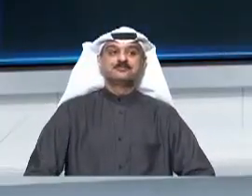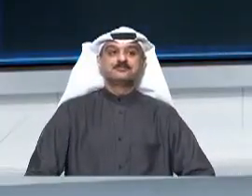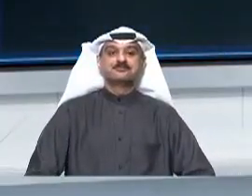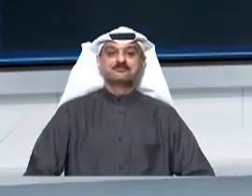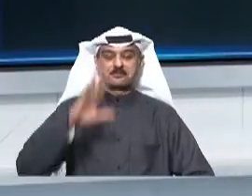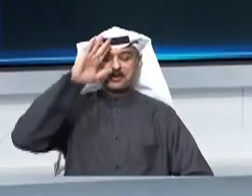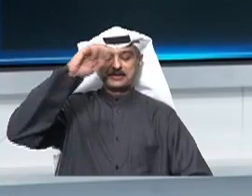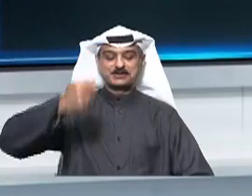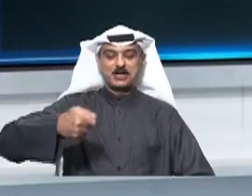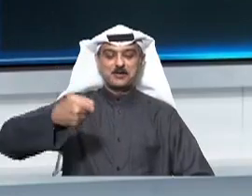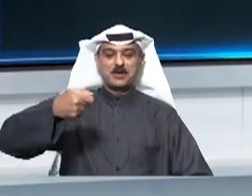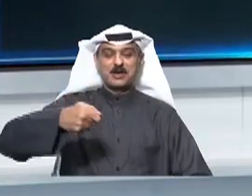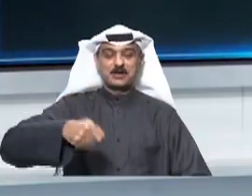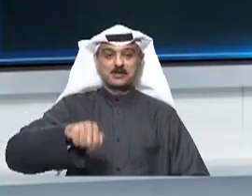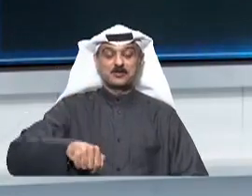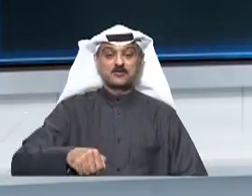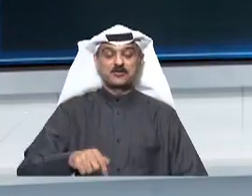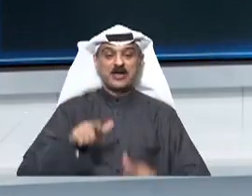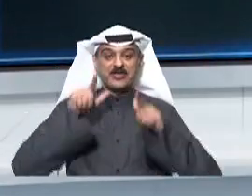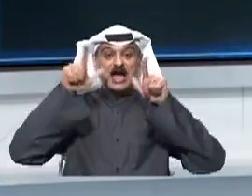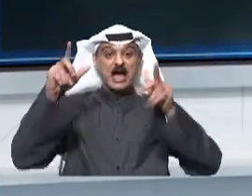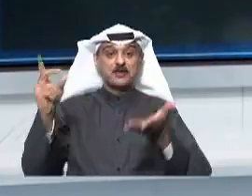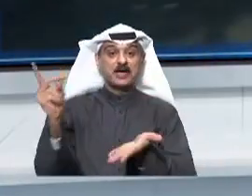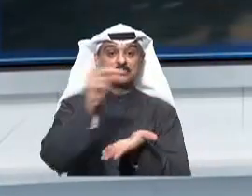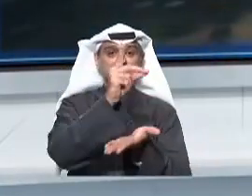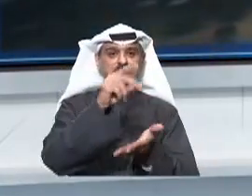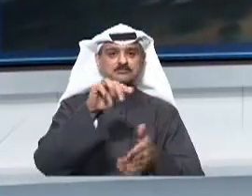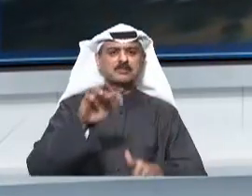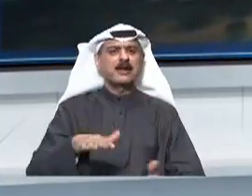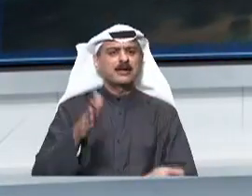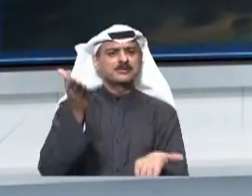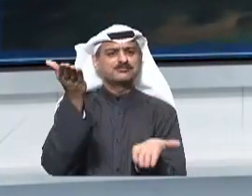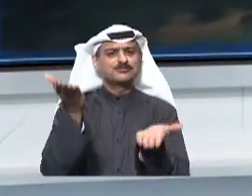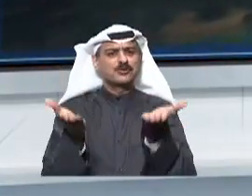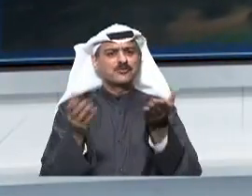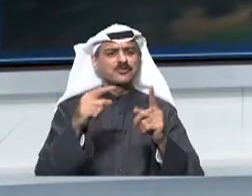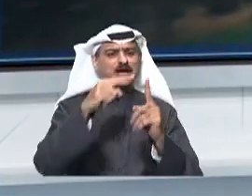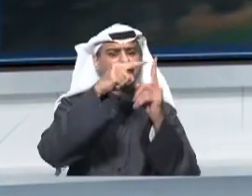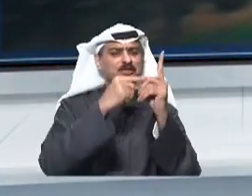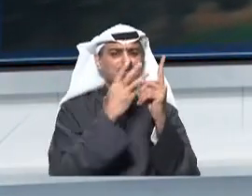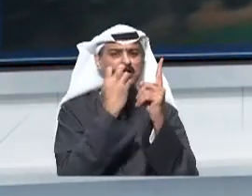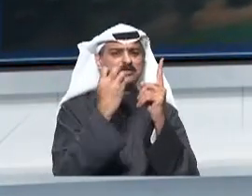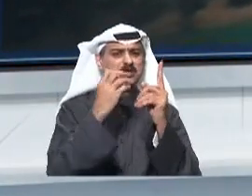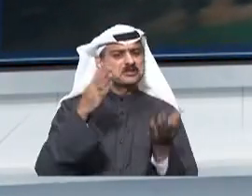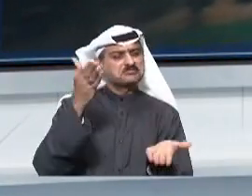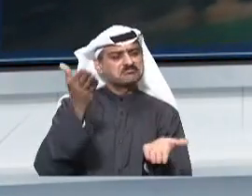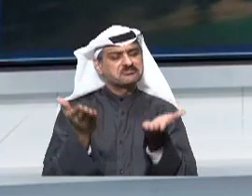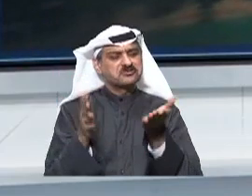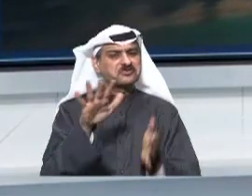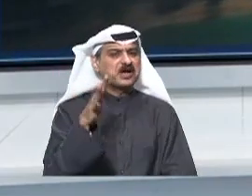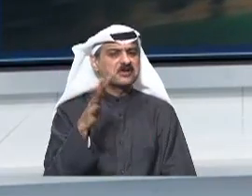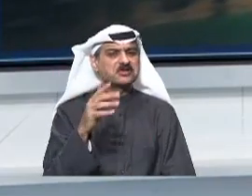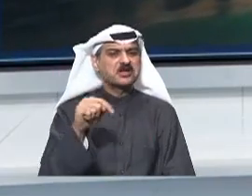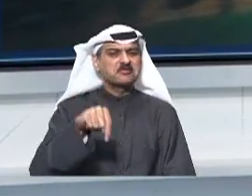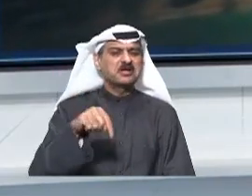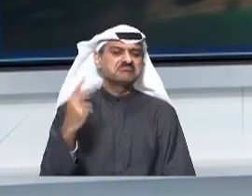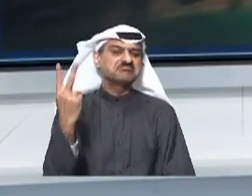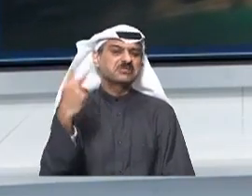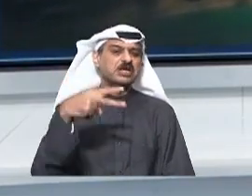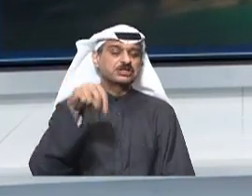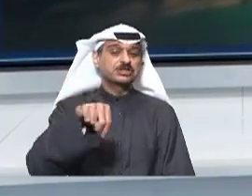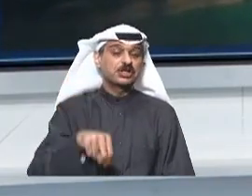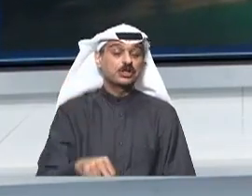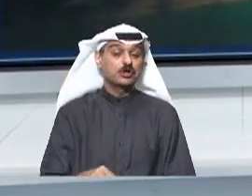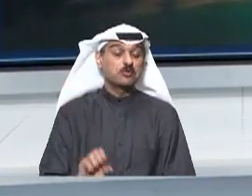السلام عليكم مشاهدي الكرام، حياكم الله في نشرتنا الجوية. أجواء مستقرة مع درجات حرارة معتدلة أوائل العشرينات لنهار اليوم،